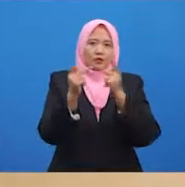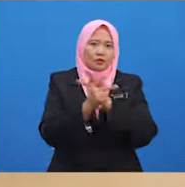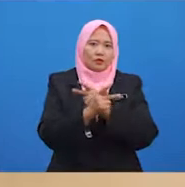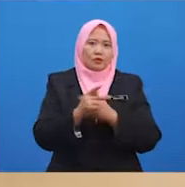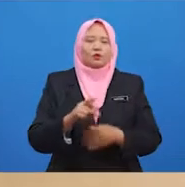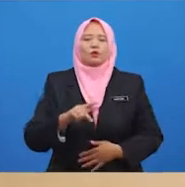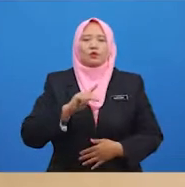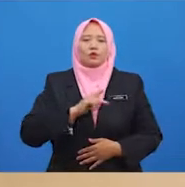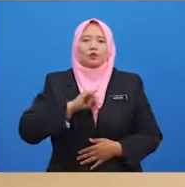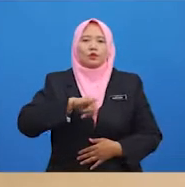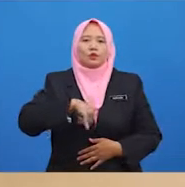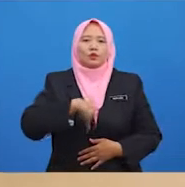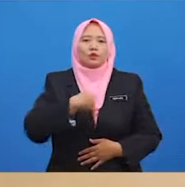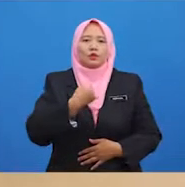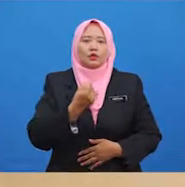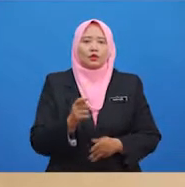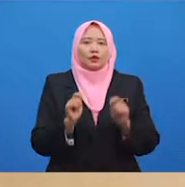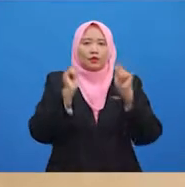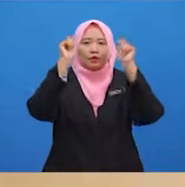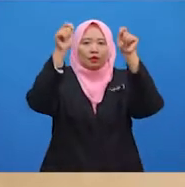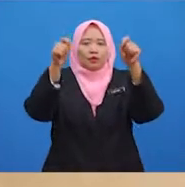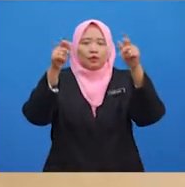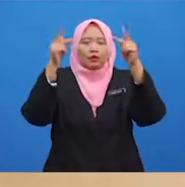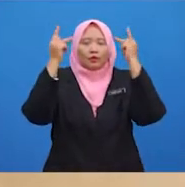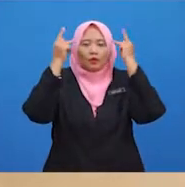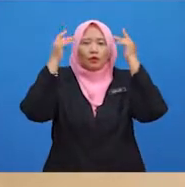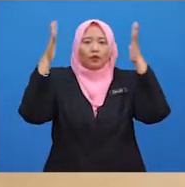ku ingin kalungkan kagum